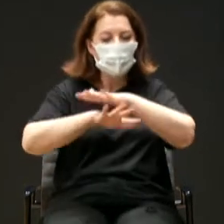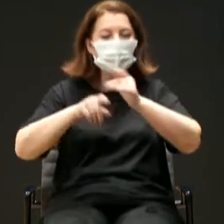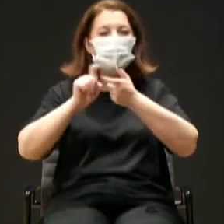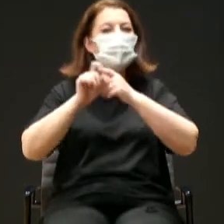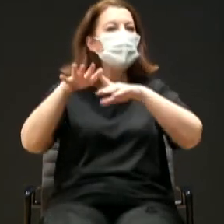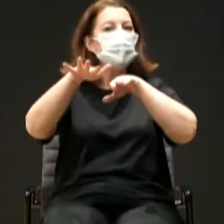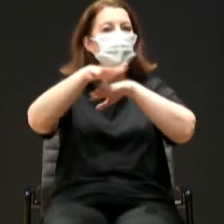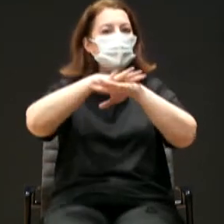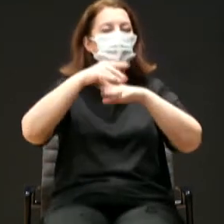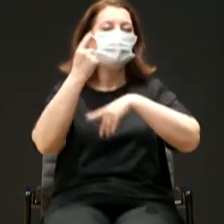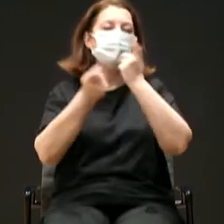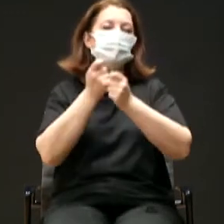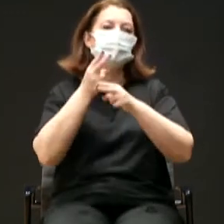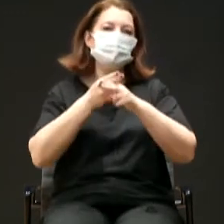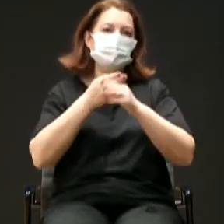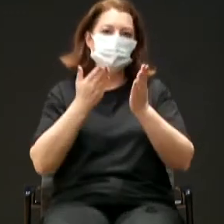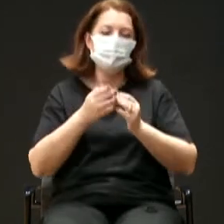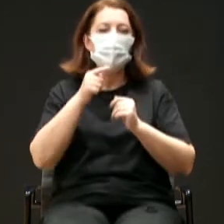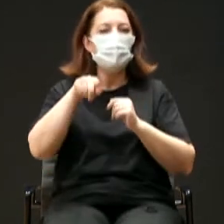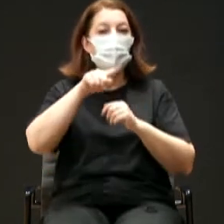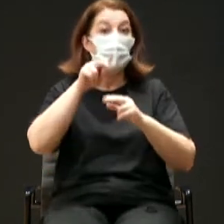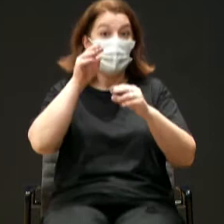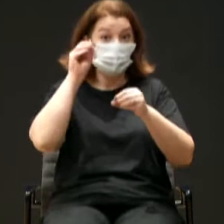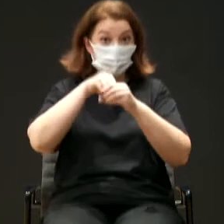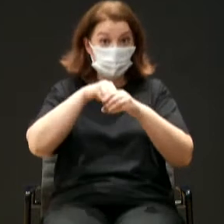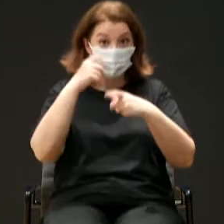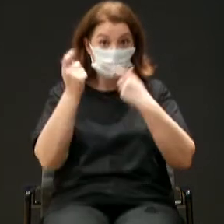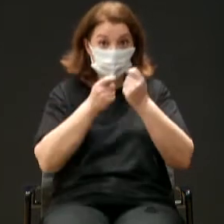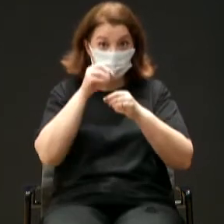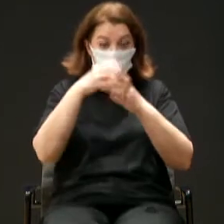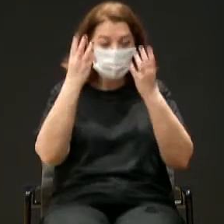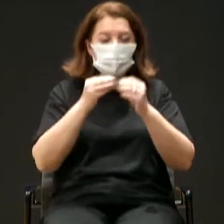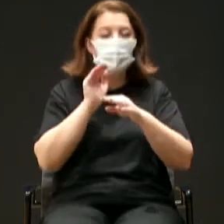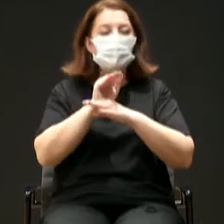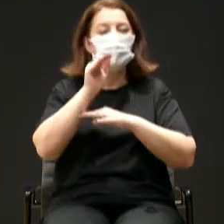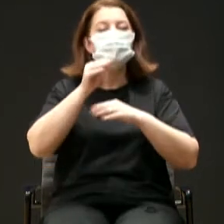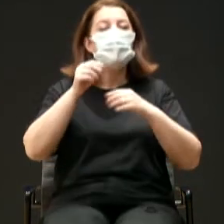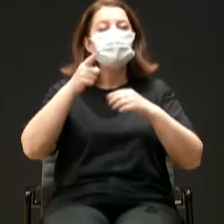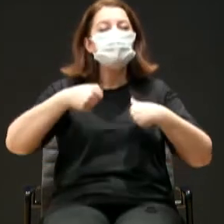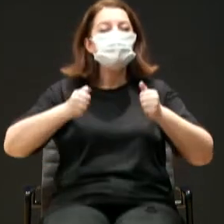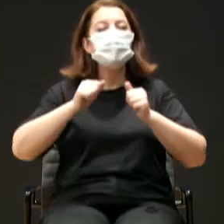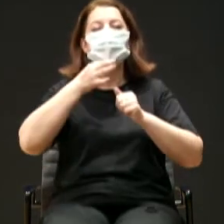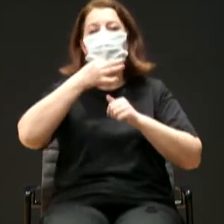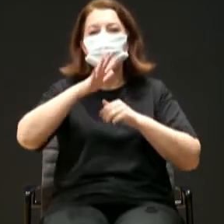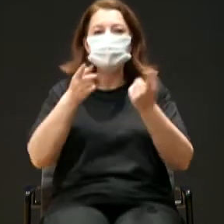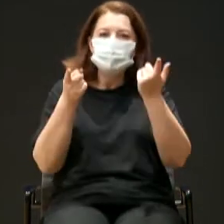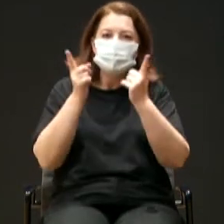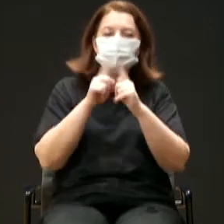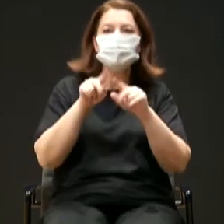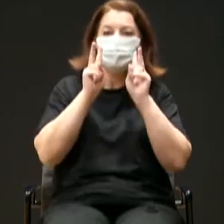çalışmalarını hızlandırdık. Bu etaplarda tamamlandığında Yaşam Vadisi denizle buluşacak ve İstanbul'un can damarı